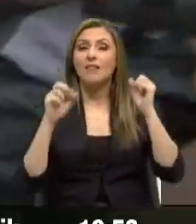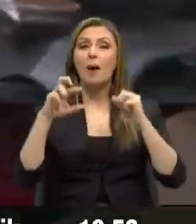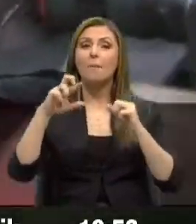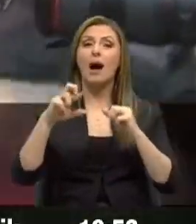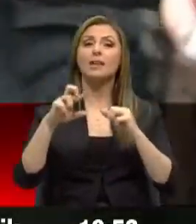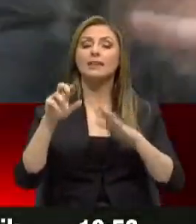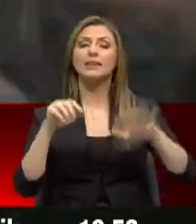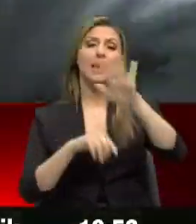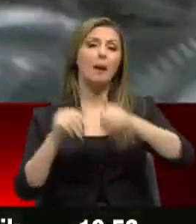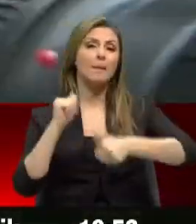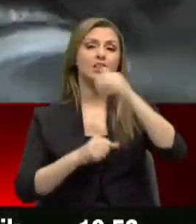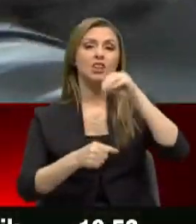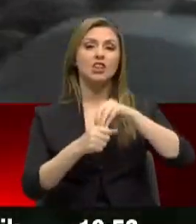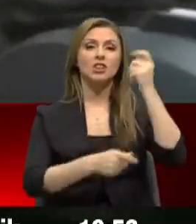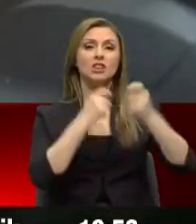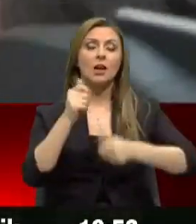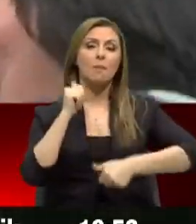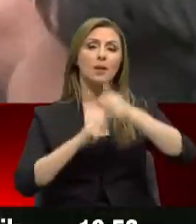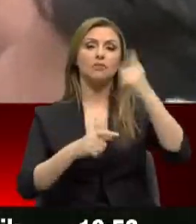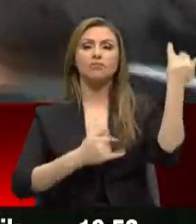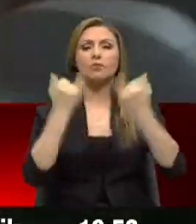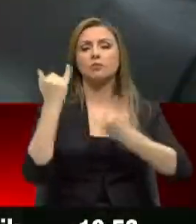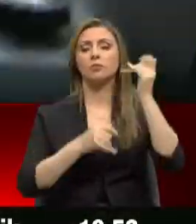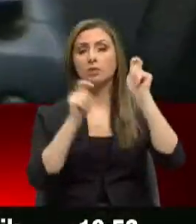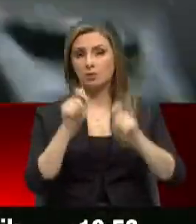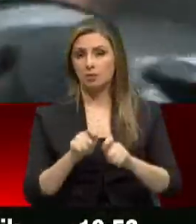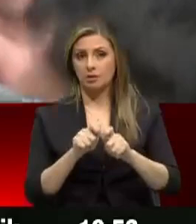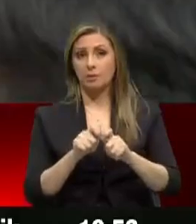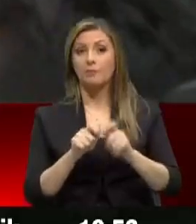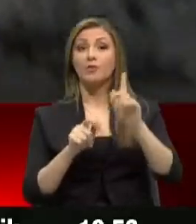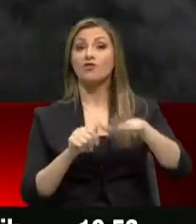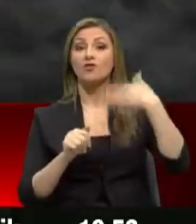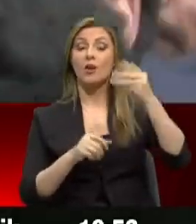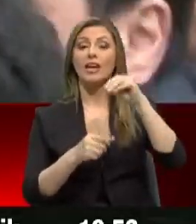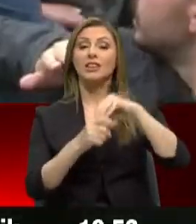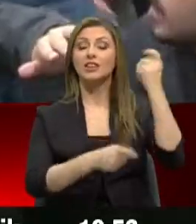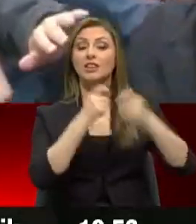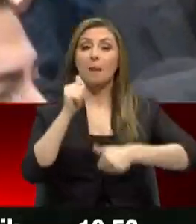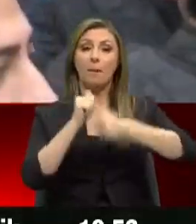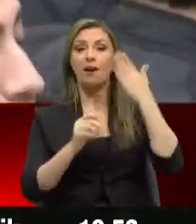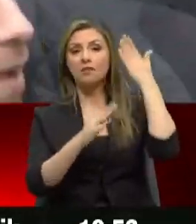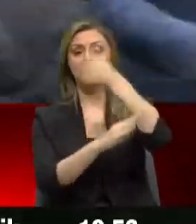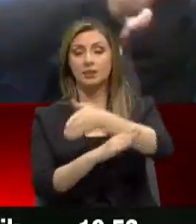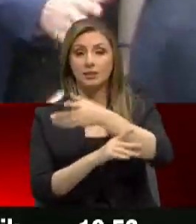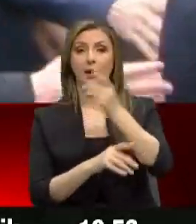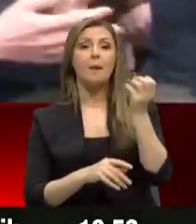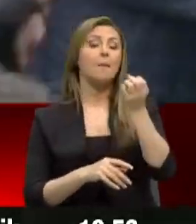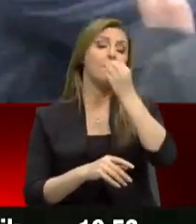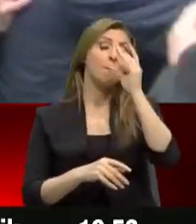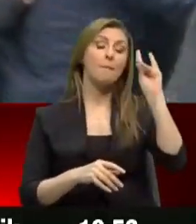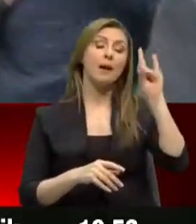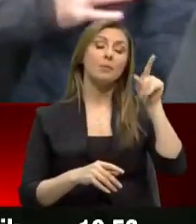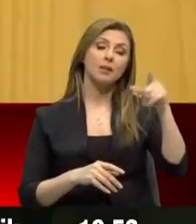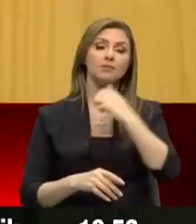Genel Başkanı Ümit Özdağ, İçişleri Bakanı Süleyman Soylu ile karşı karşıya geldi. Ardından da İçişleri Bakanlığı'na gitti. Bahçeli Özdağ'a sert